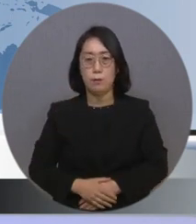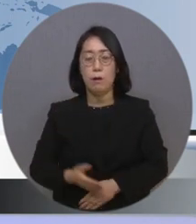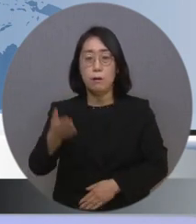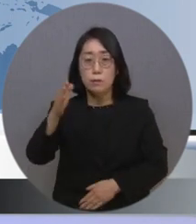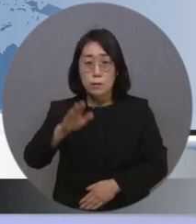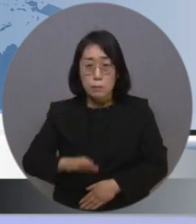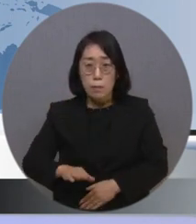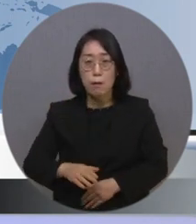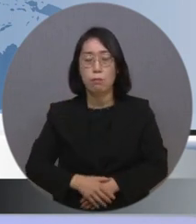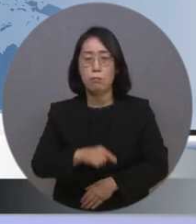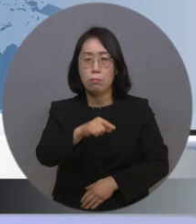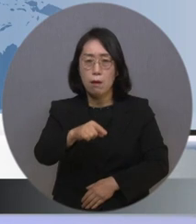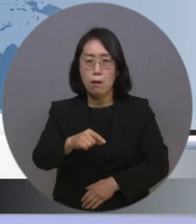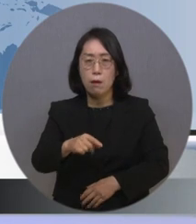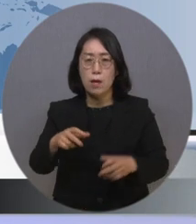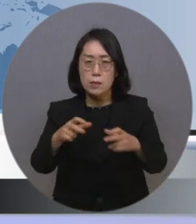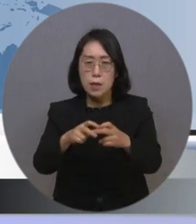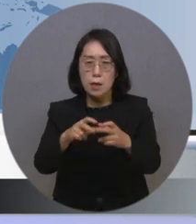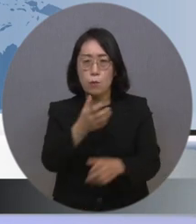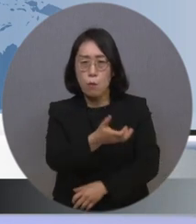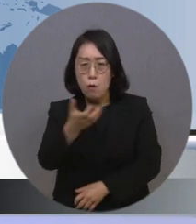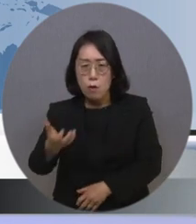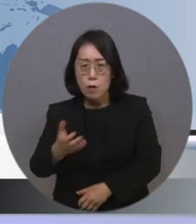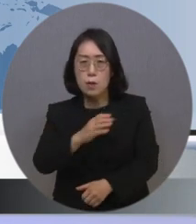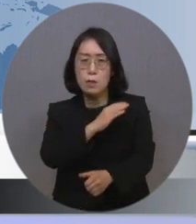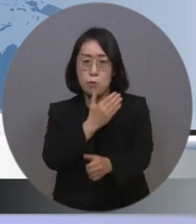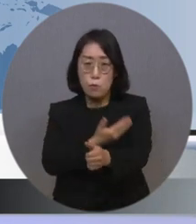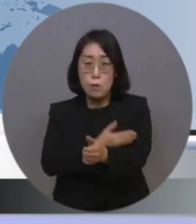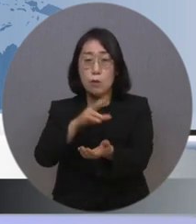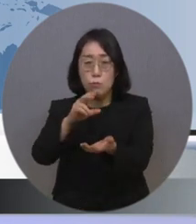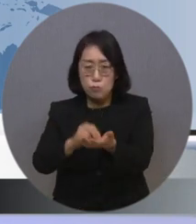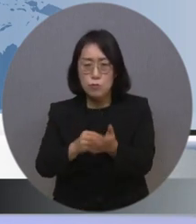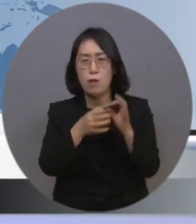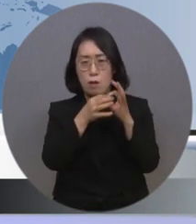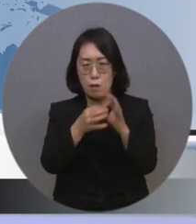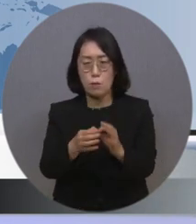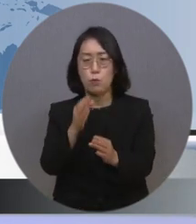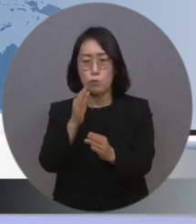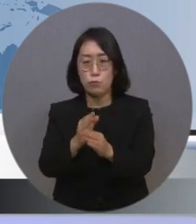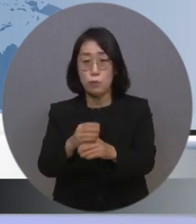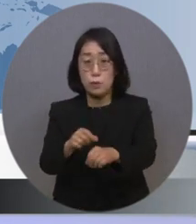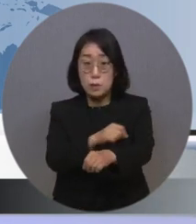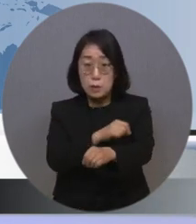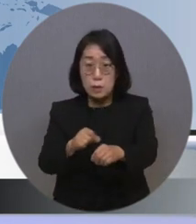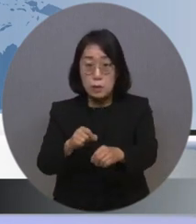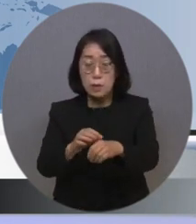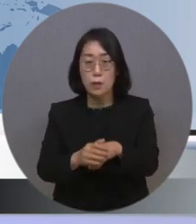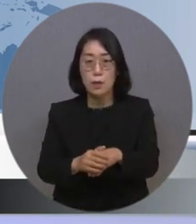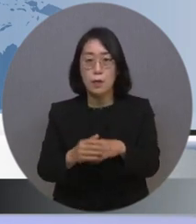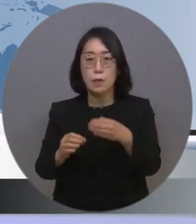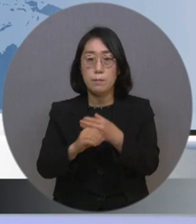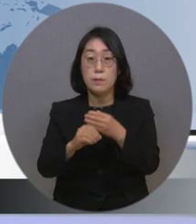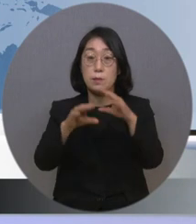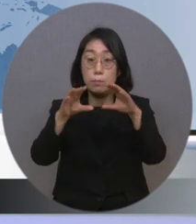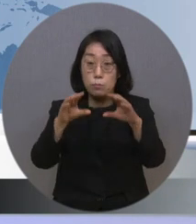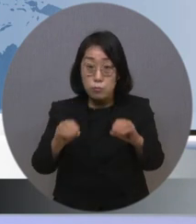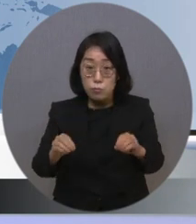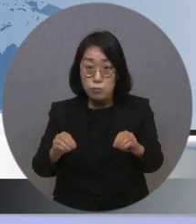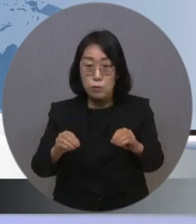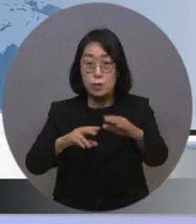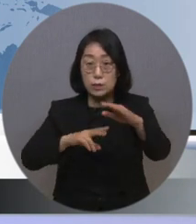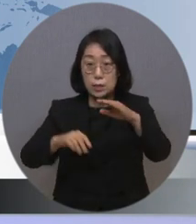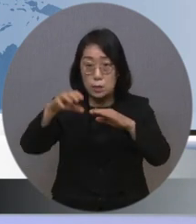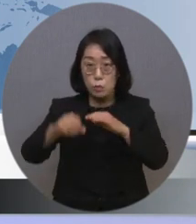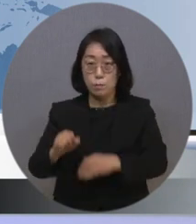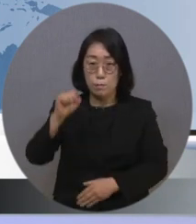하지만 아직 부족한 장애인 이동권에 대한 지적은 계속되고 있는데요. 특히 잠시 중단됐던 지하철 시위가 다시